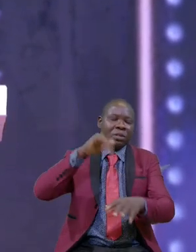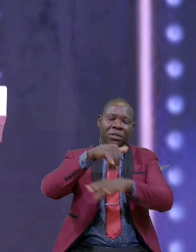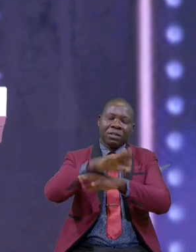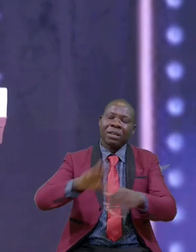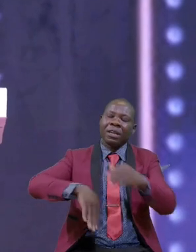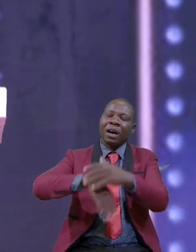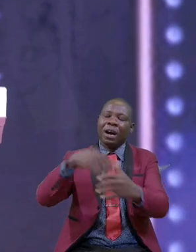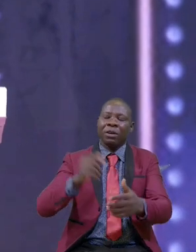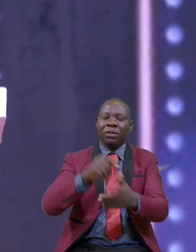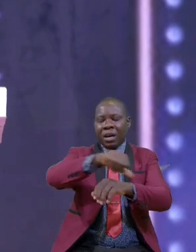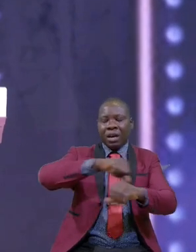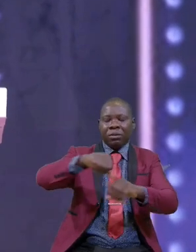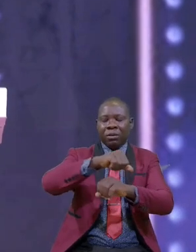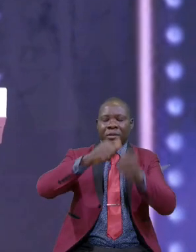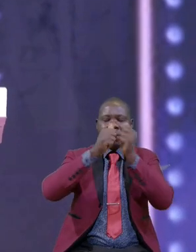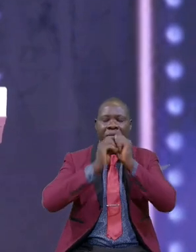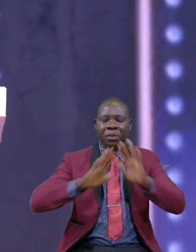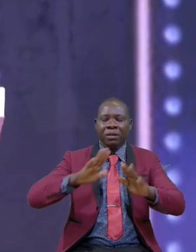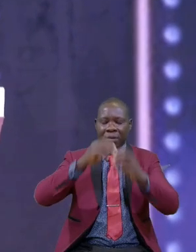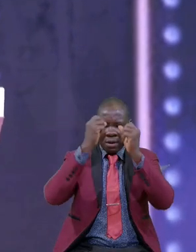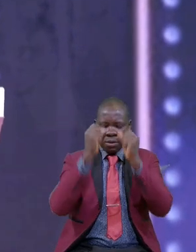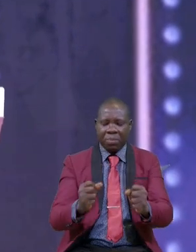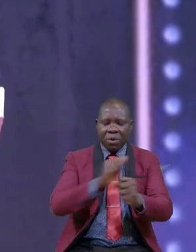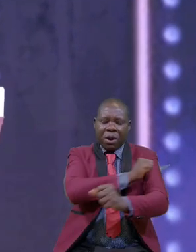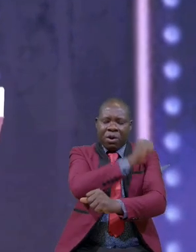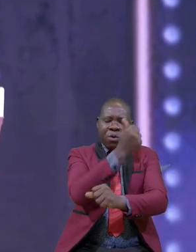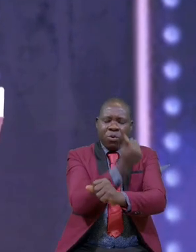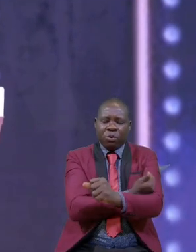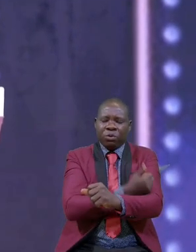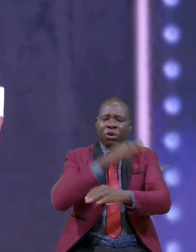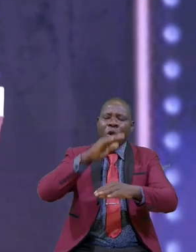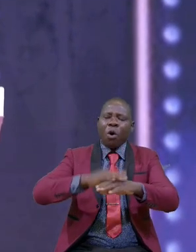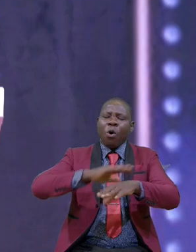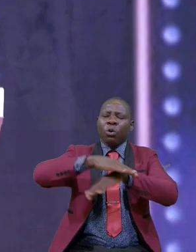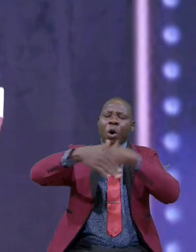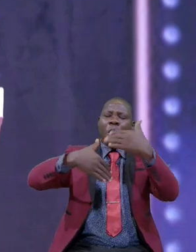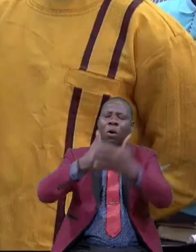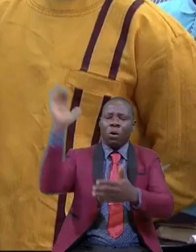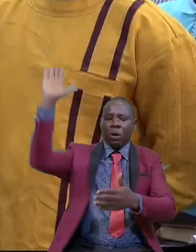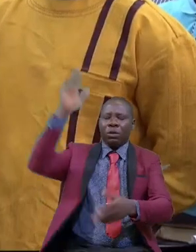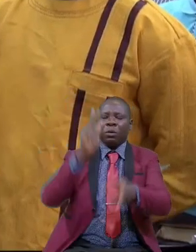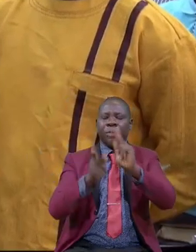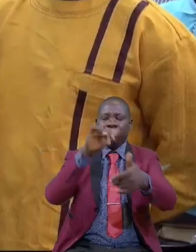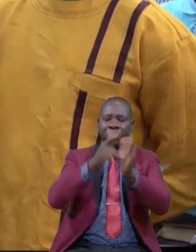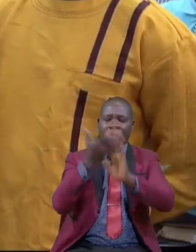et la puissance et l'autorité sur ton peuple, au nom de Jésus.